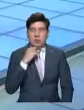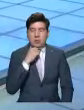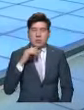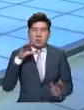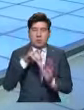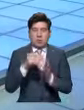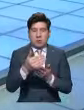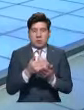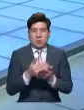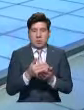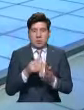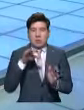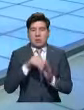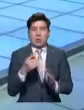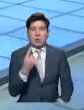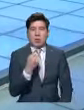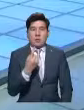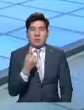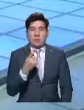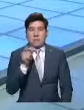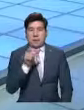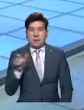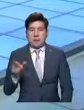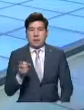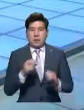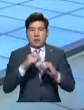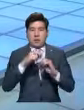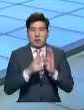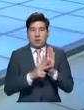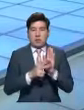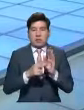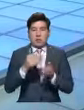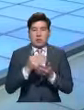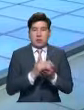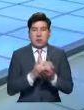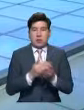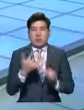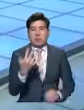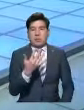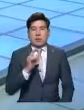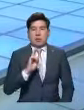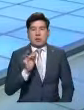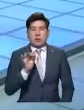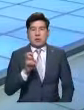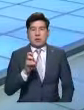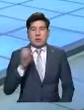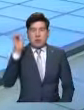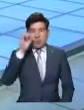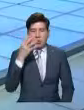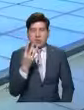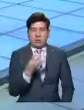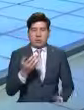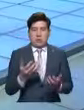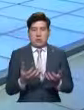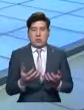жұрт. Статистика бойынша бір адам 9 айда 18 келі сиыр етін тұтынған. 5 келі жылқы, 4 келі қой етін сатып алыпты.